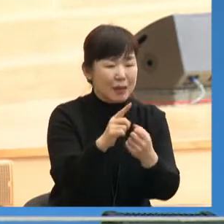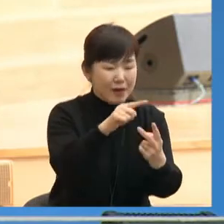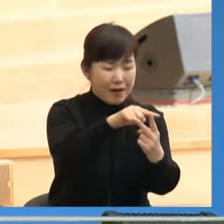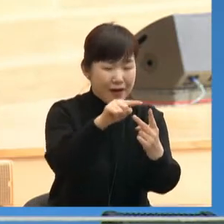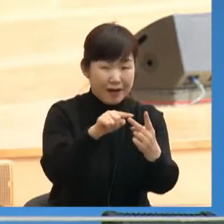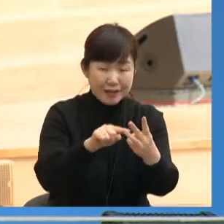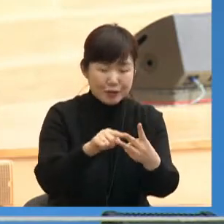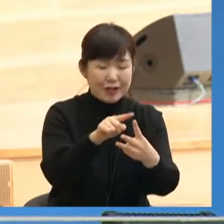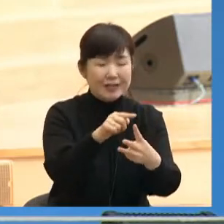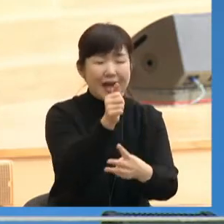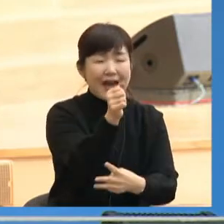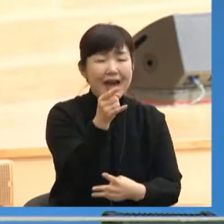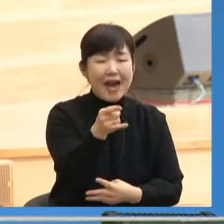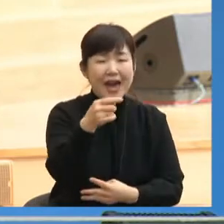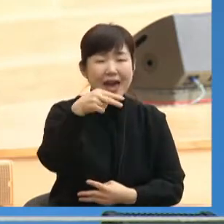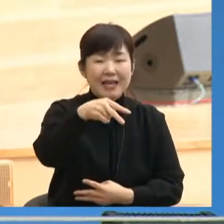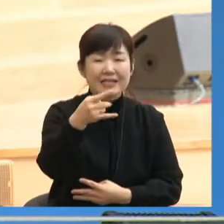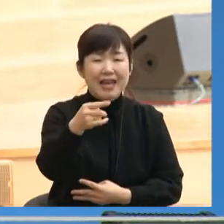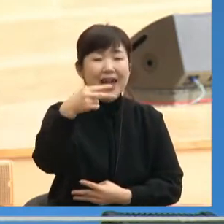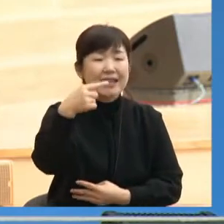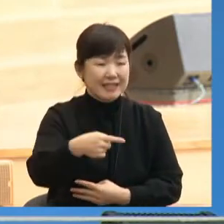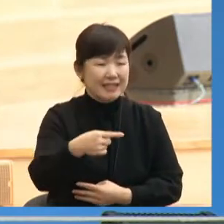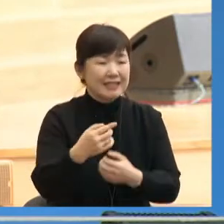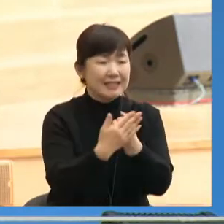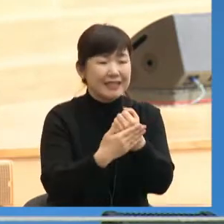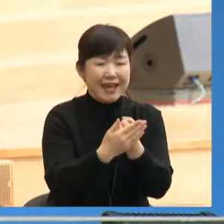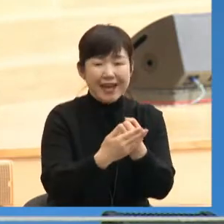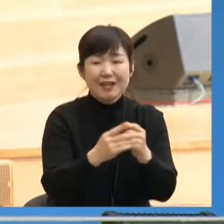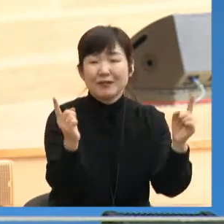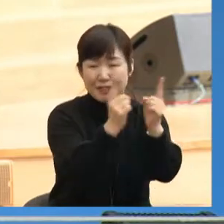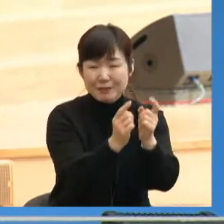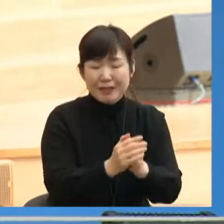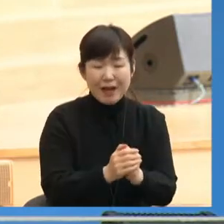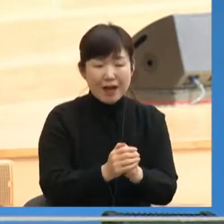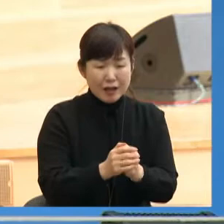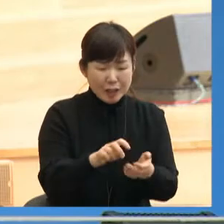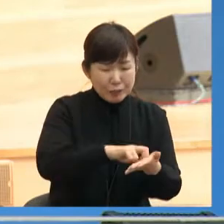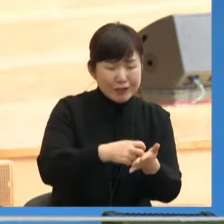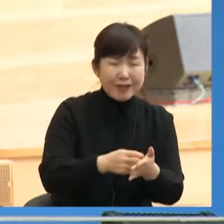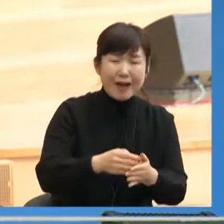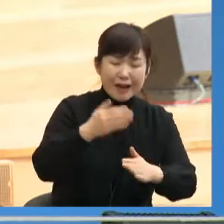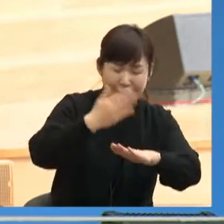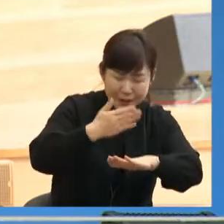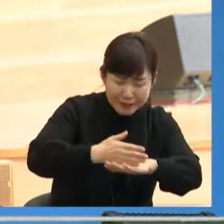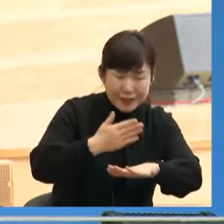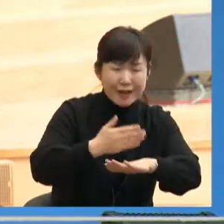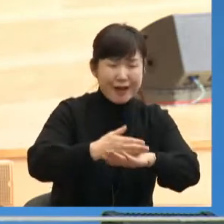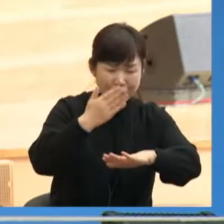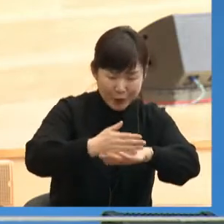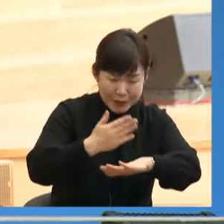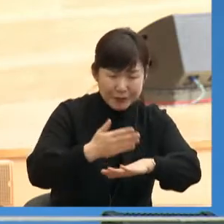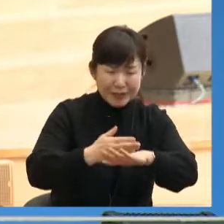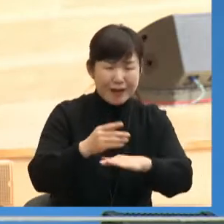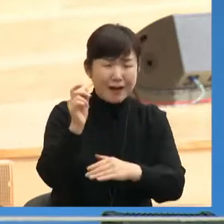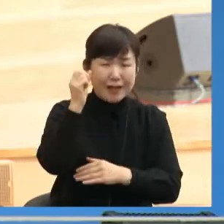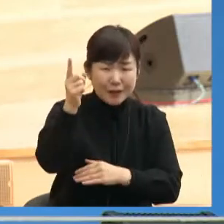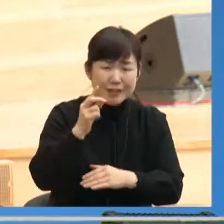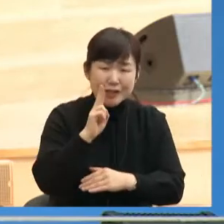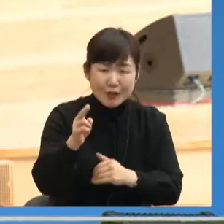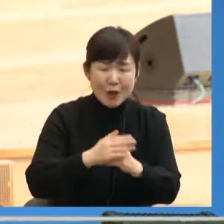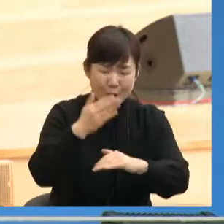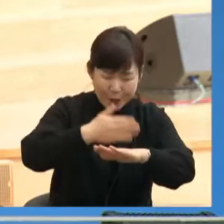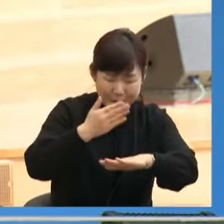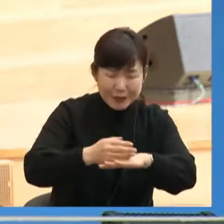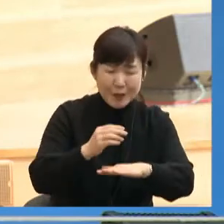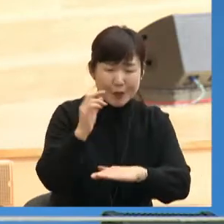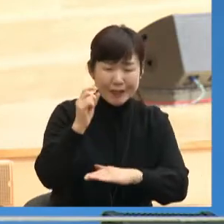은혜가 임했습니다. 다윗의 말을 들은 무비보셋은 어떻게 해야 됩니까? 고맙습니다 왕자요, 고맙습니다 다윗이요,